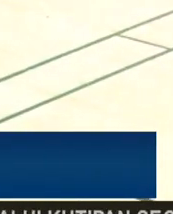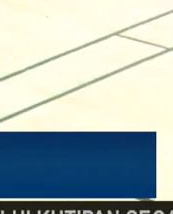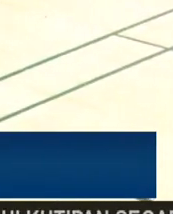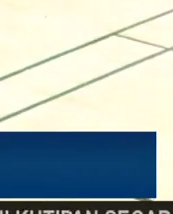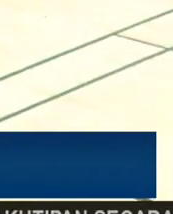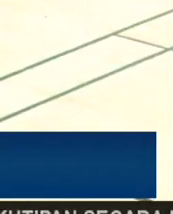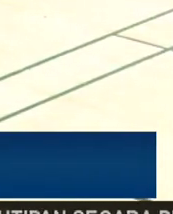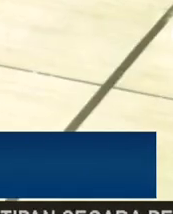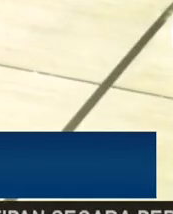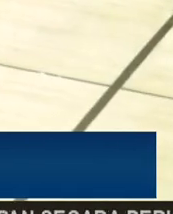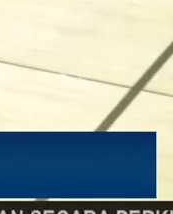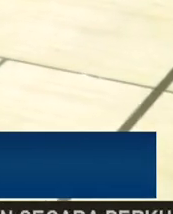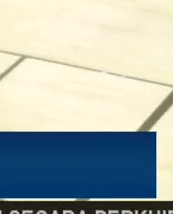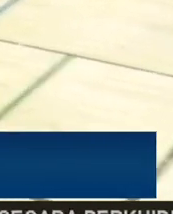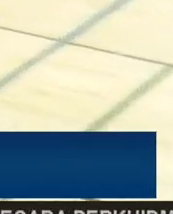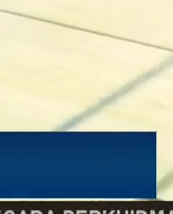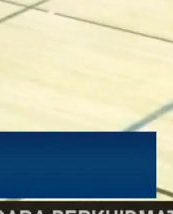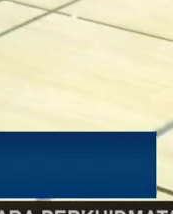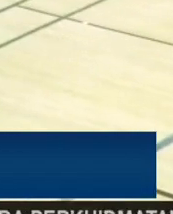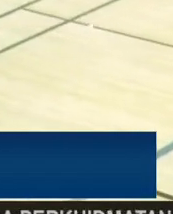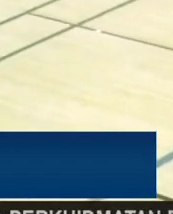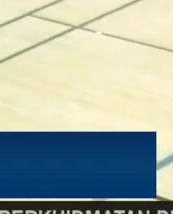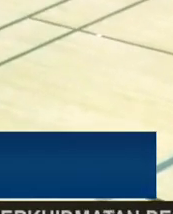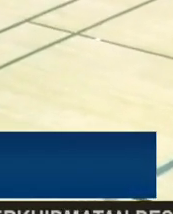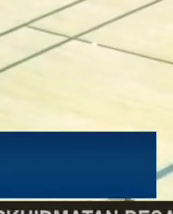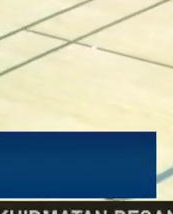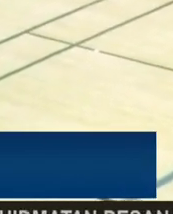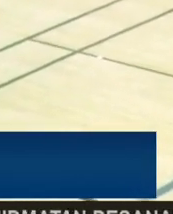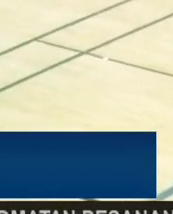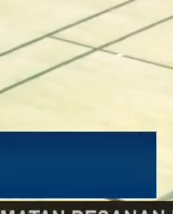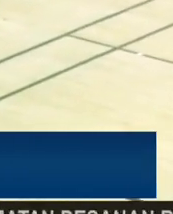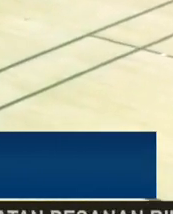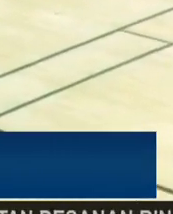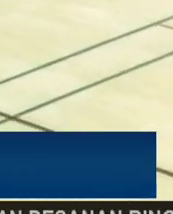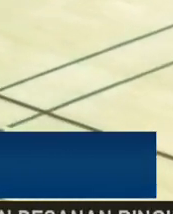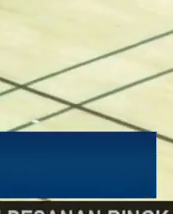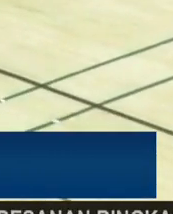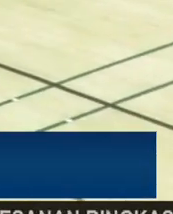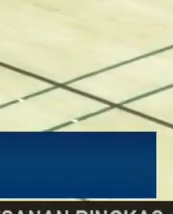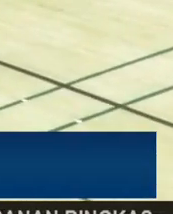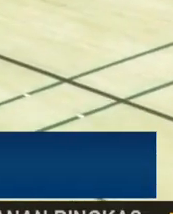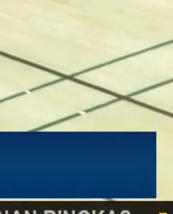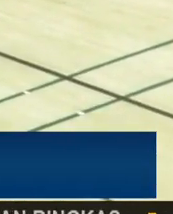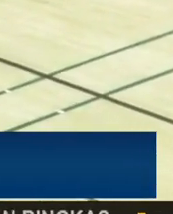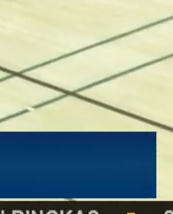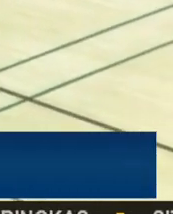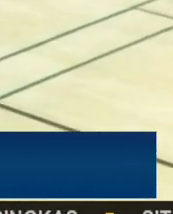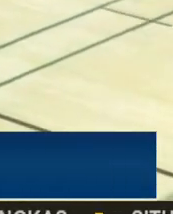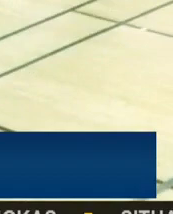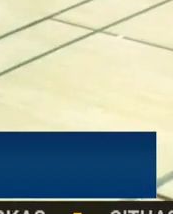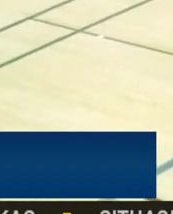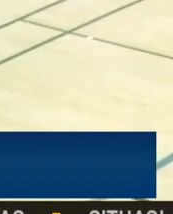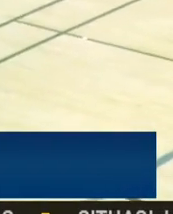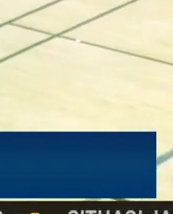wangko Muhammad Jumat Atul Ali Syah Rizal pengiran metalik pada menit ke-10 giliran Muhammad Zainul Hasan bin